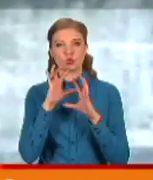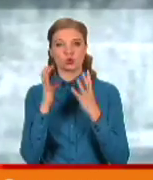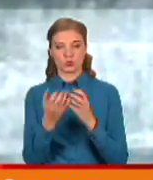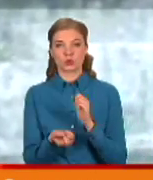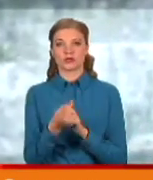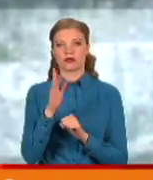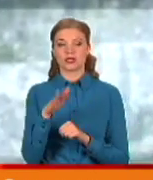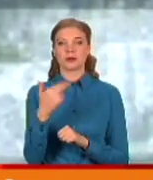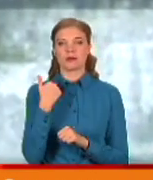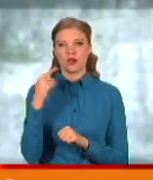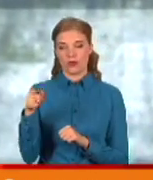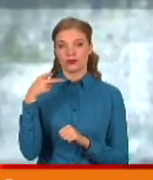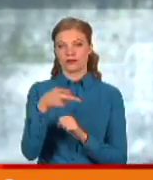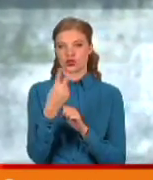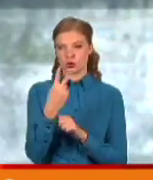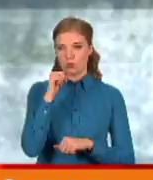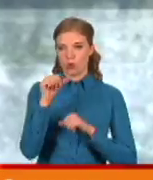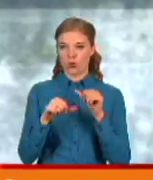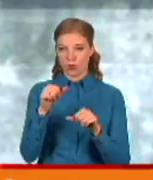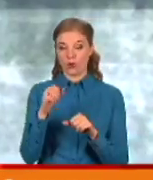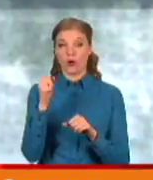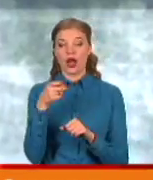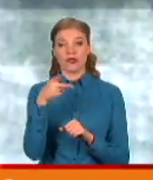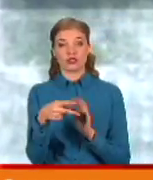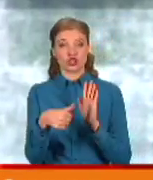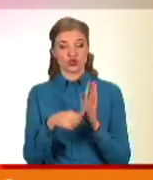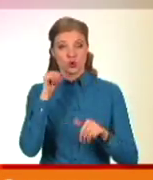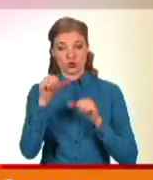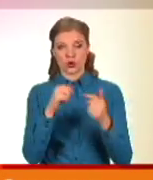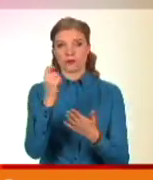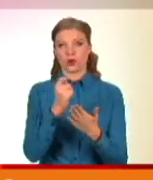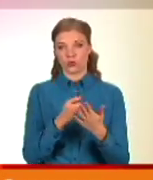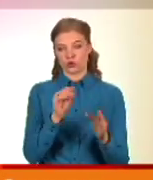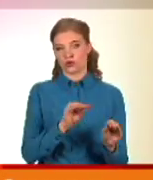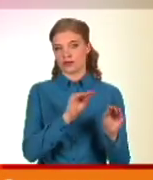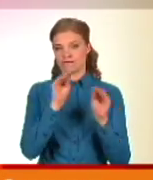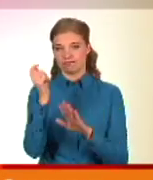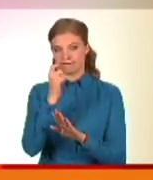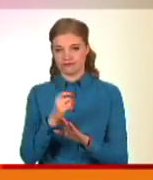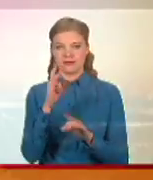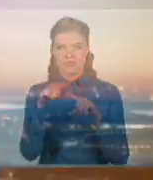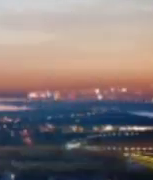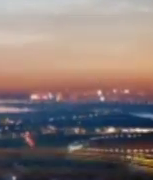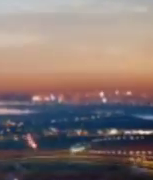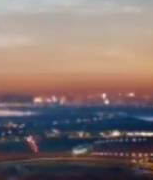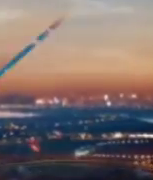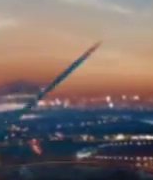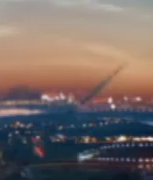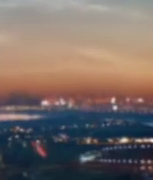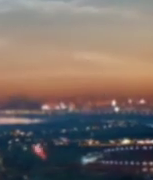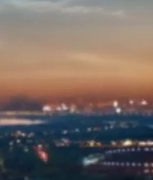кулькою з'явилося в Лондоні 2002 року, а 2006-го художник переніс його на полотно.